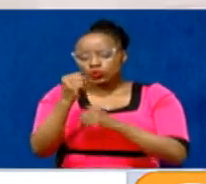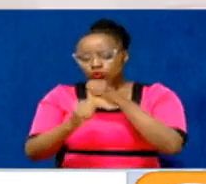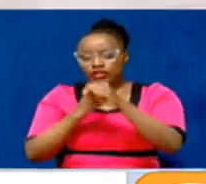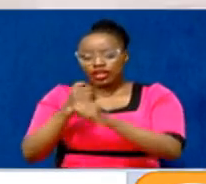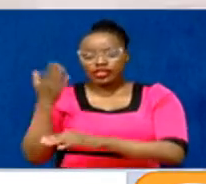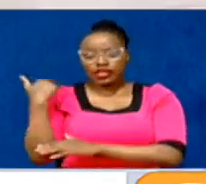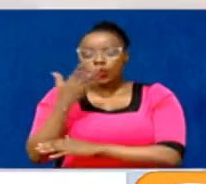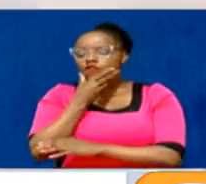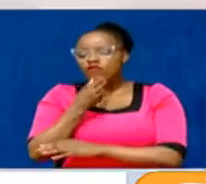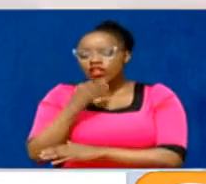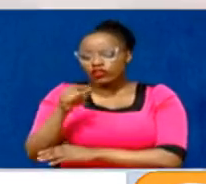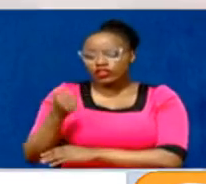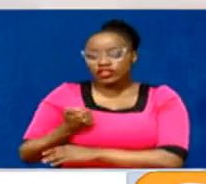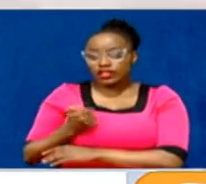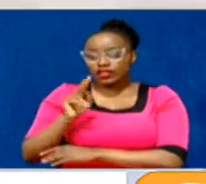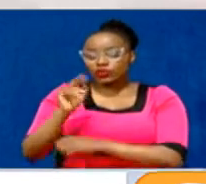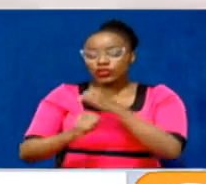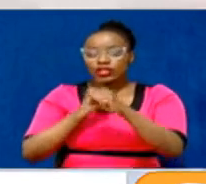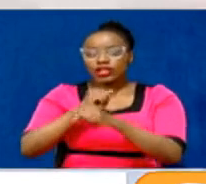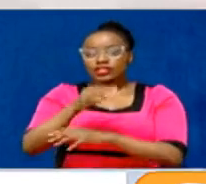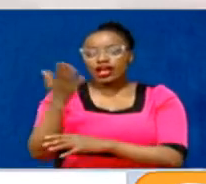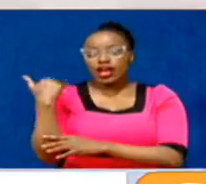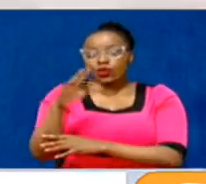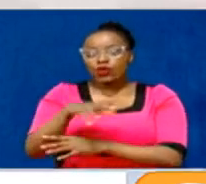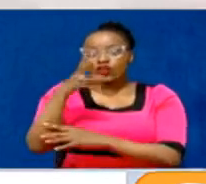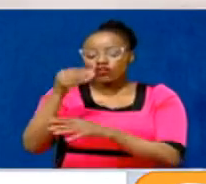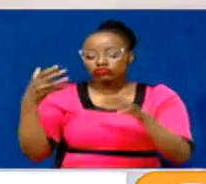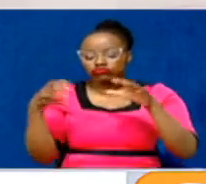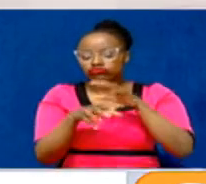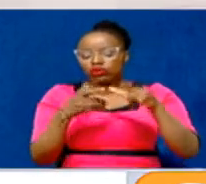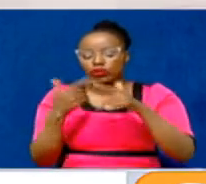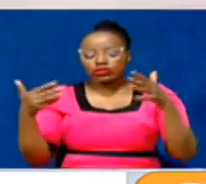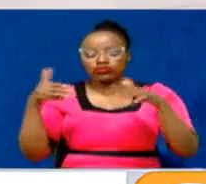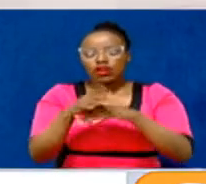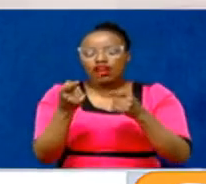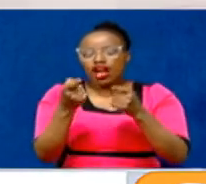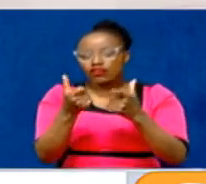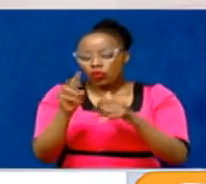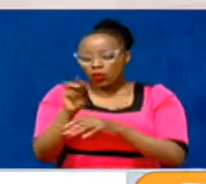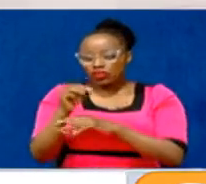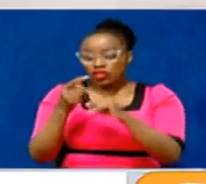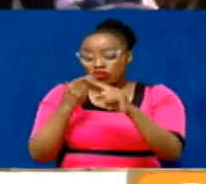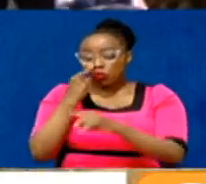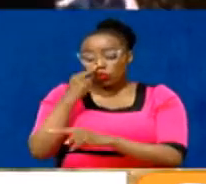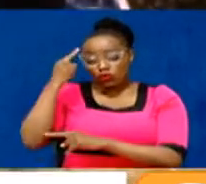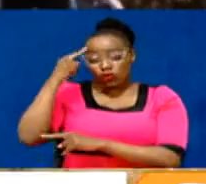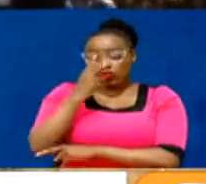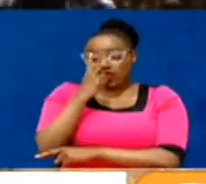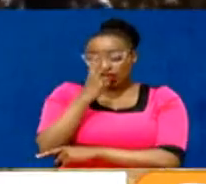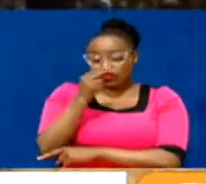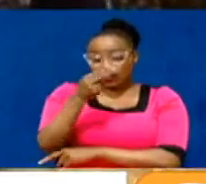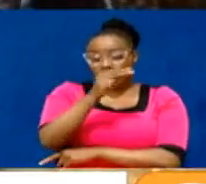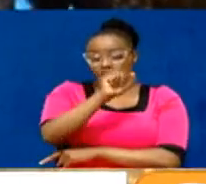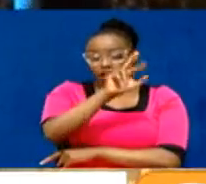iliyopita. Mabaki ya msichana huyo wa miaka miwili yalipatikana kwenye gunia lililokuwa limezikwa mita chache kutoka nyumbani kwa mshukiwa